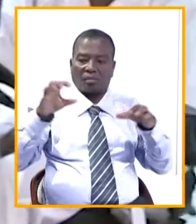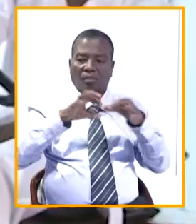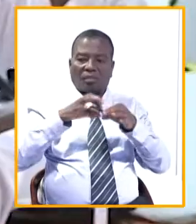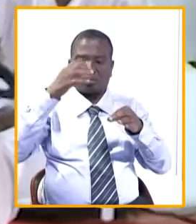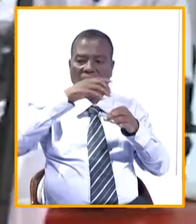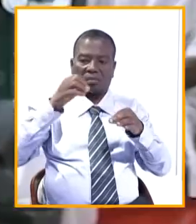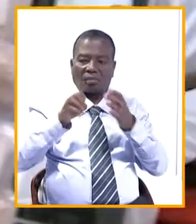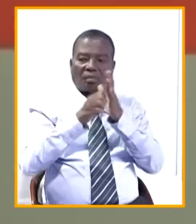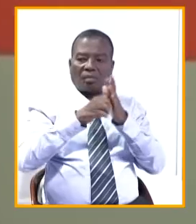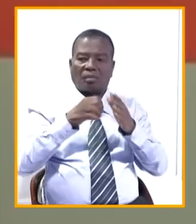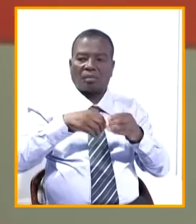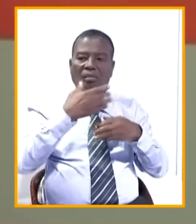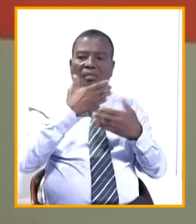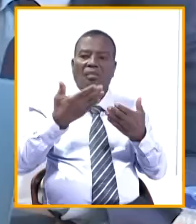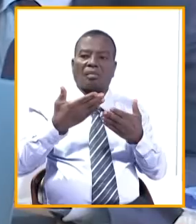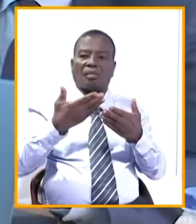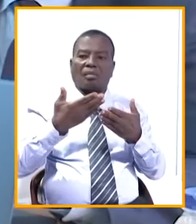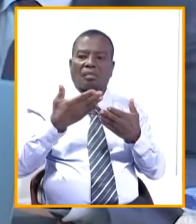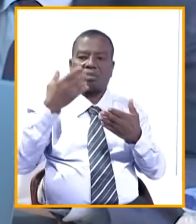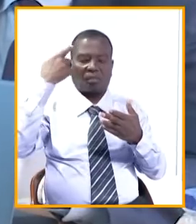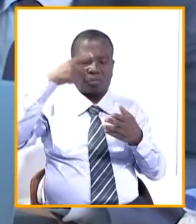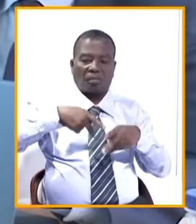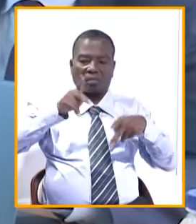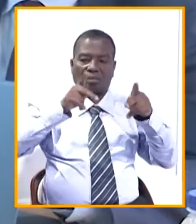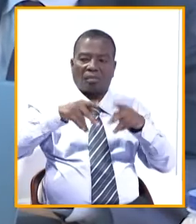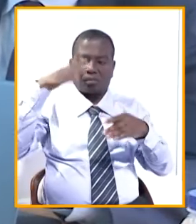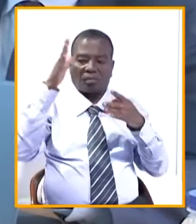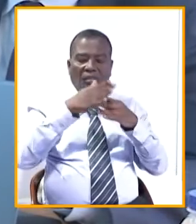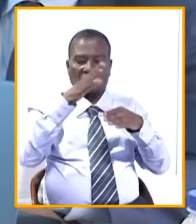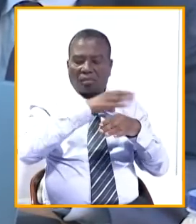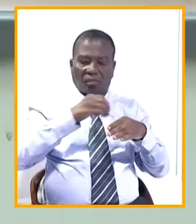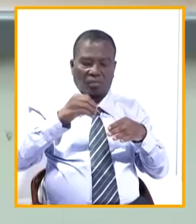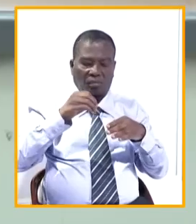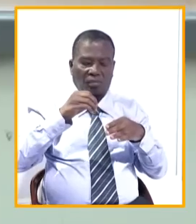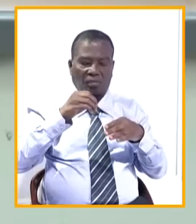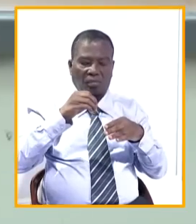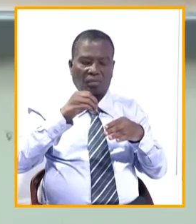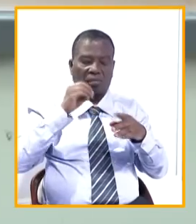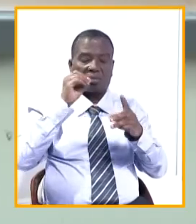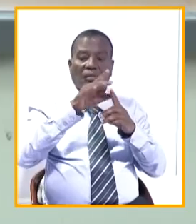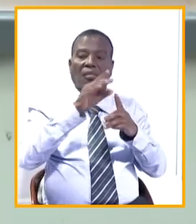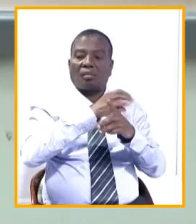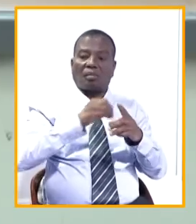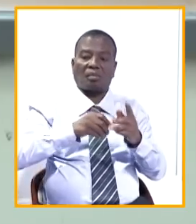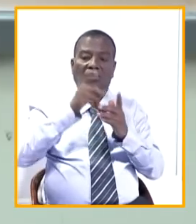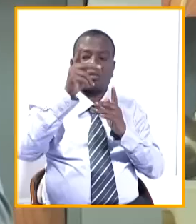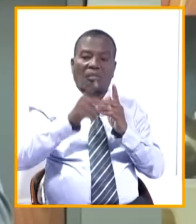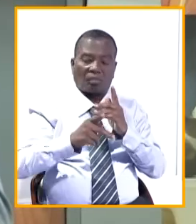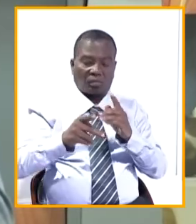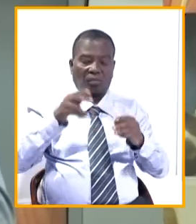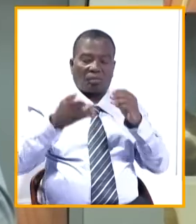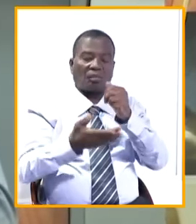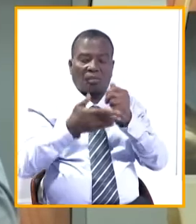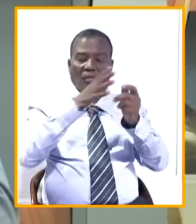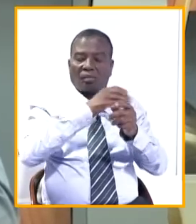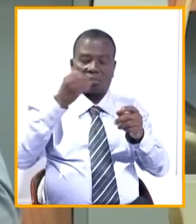APE peine à être déroulée. C'est pour lui permettre d'atteindre ses objectifs que lui a été adjoint un projet d'appui qui est en